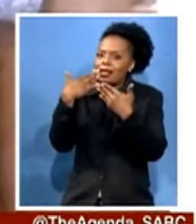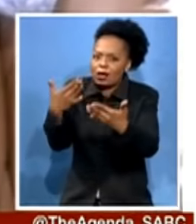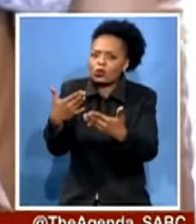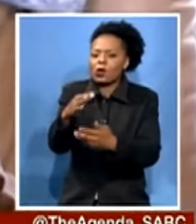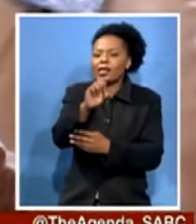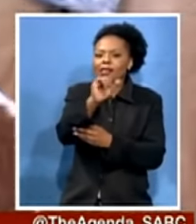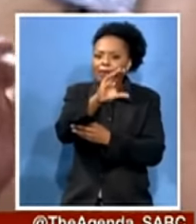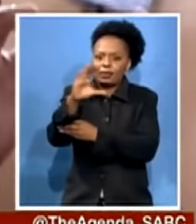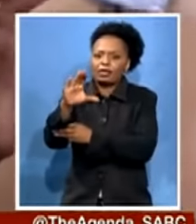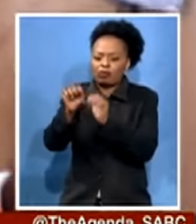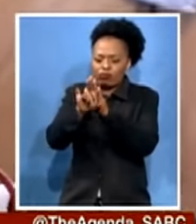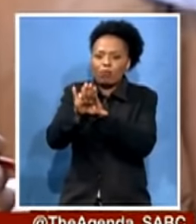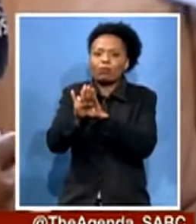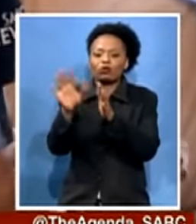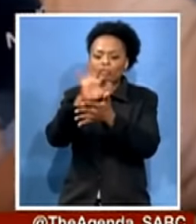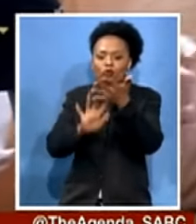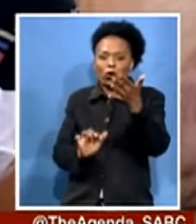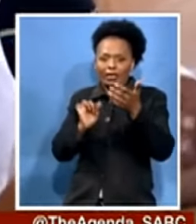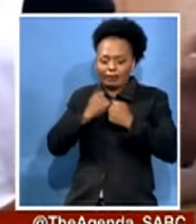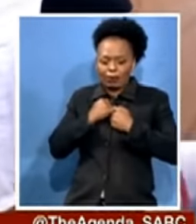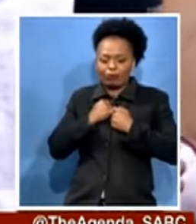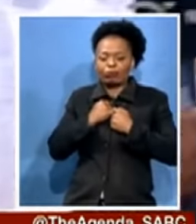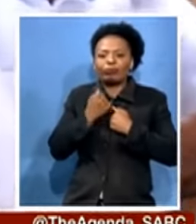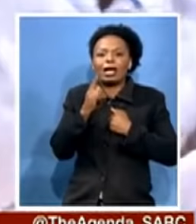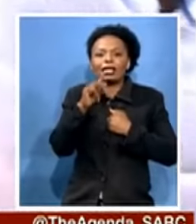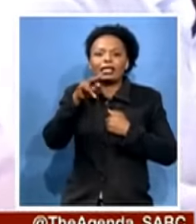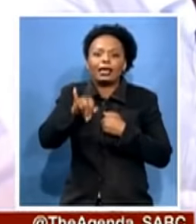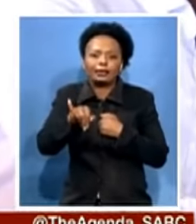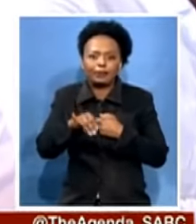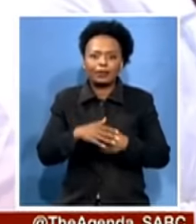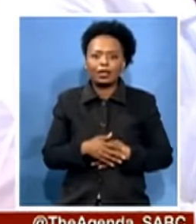sihambile sesizwile ukuthi ushiya unkosikazi wakhe. Ukhona mhlawumbe ingane ayishiyayo?